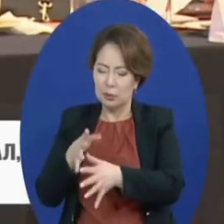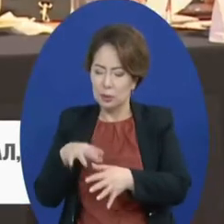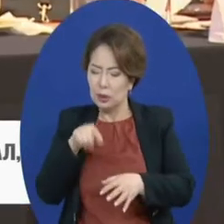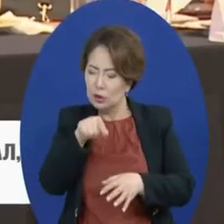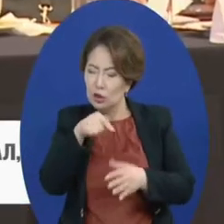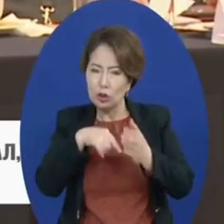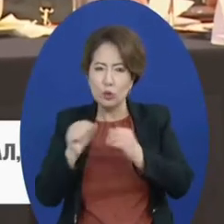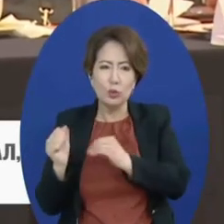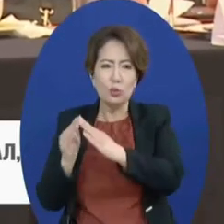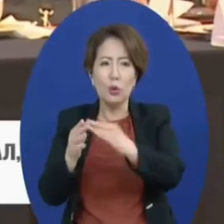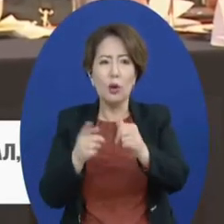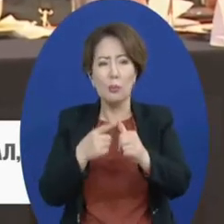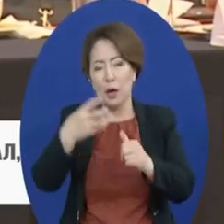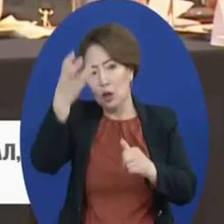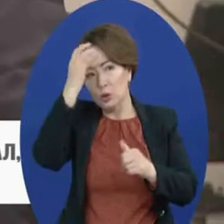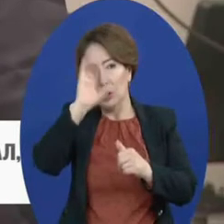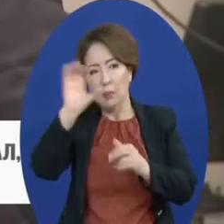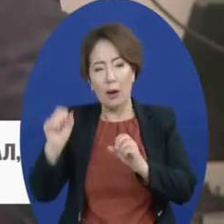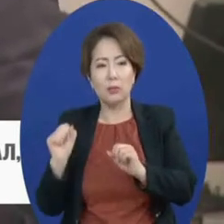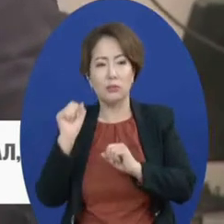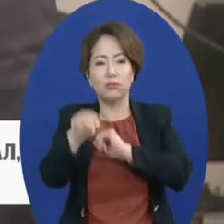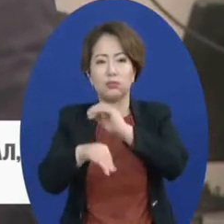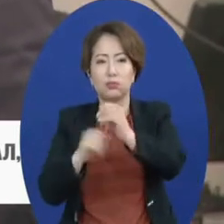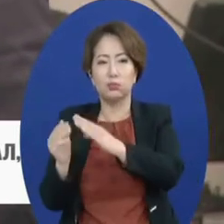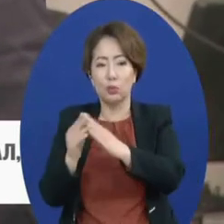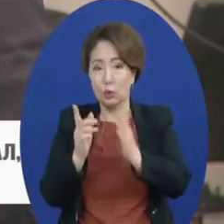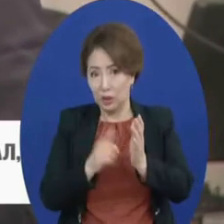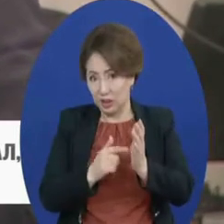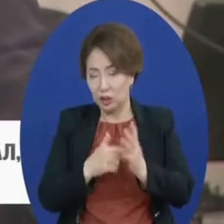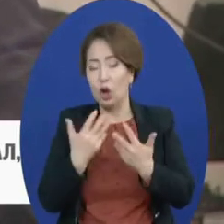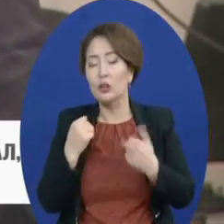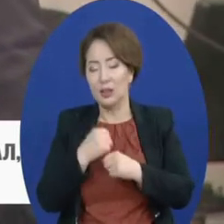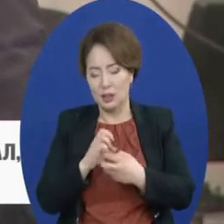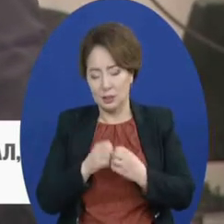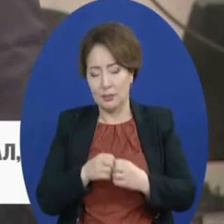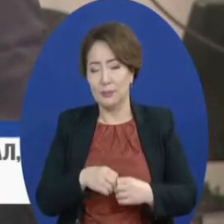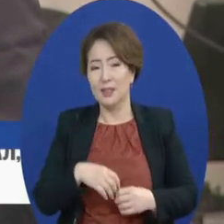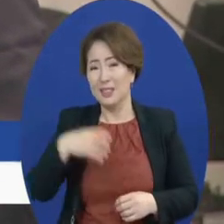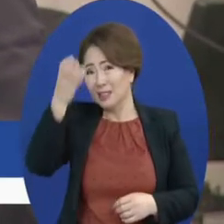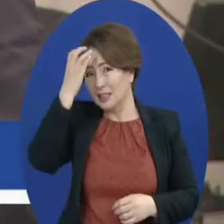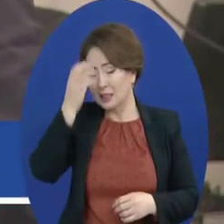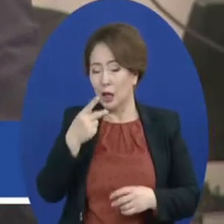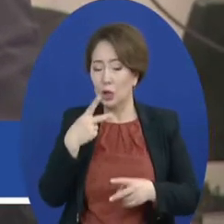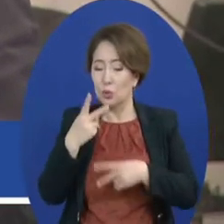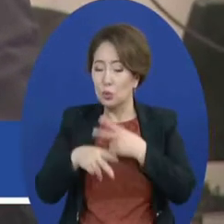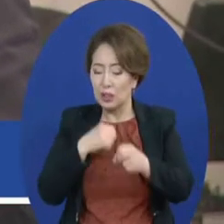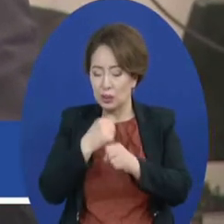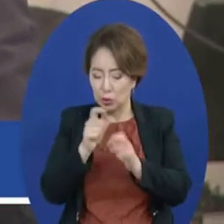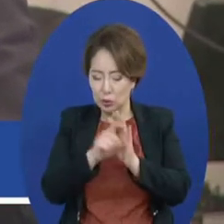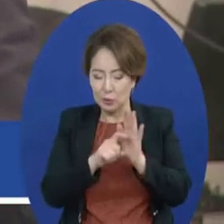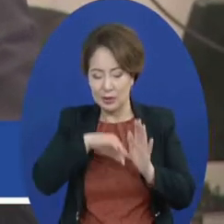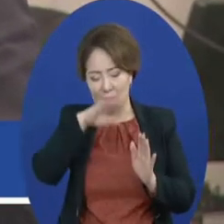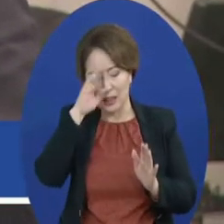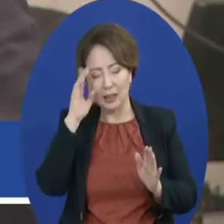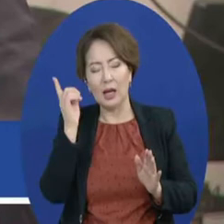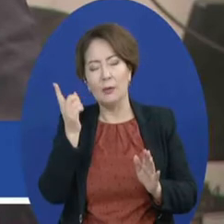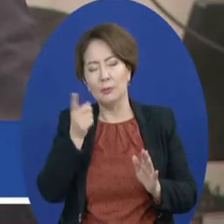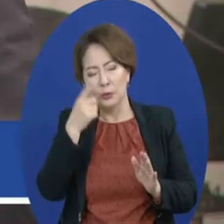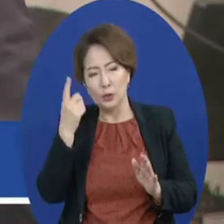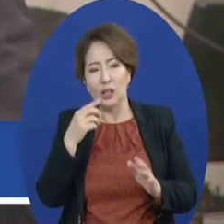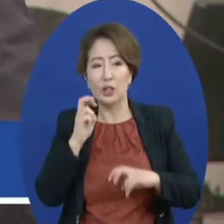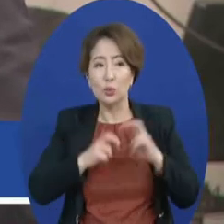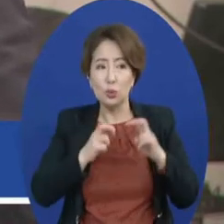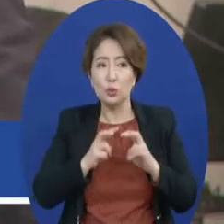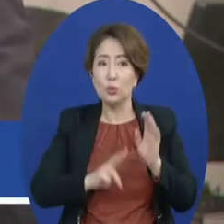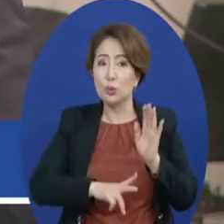ямар байгууллагуудыг тийш нүүлэх юм. Жолон ажлууд хийгдэж шээ. Засгийн газрын үйл ажиллагааны хөтөлбөрт цахилгаан дулааны эрчим хүчний үйлдвэрлэлийг үйлдвэрлэлийн их